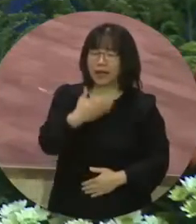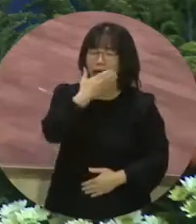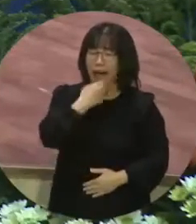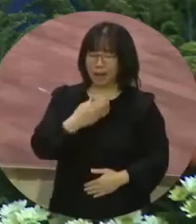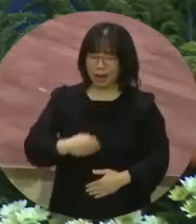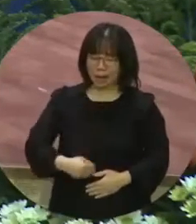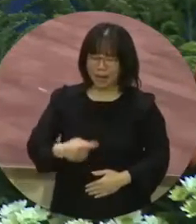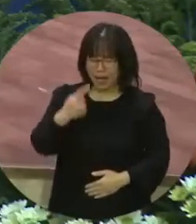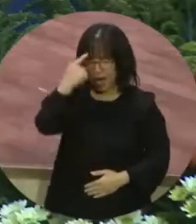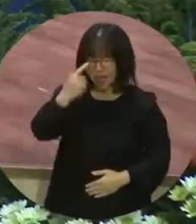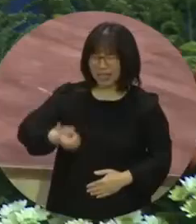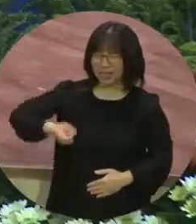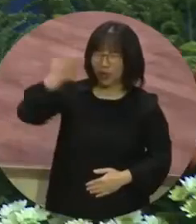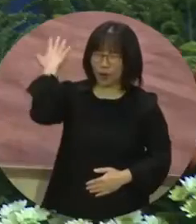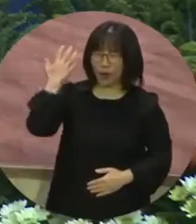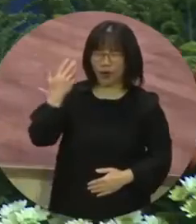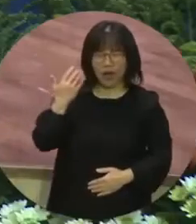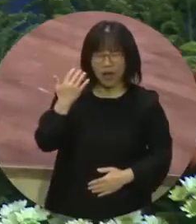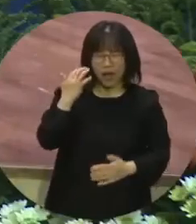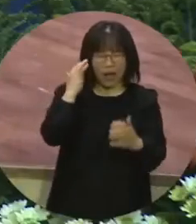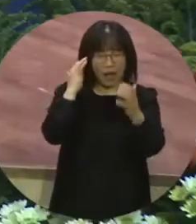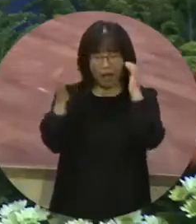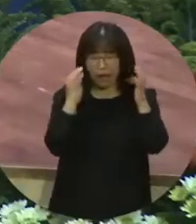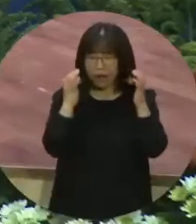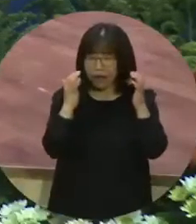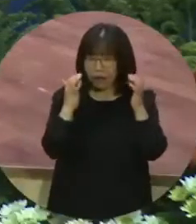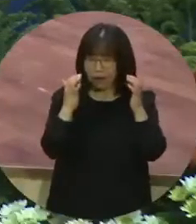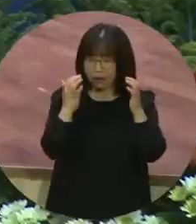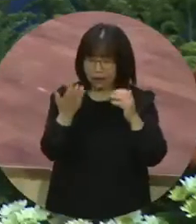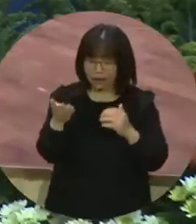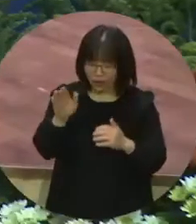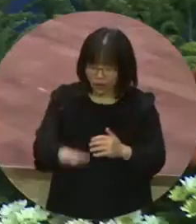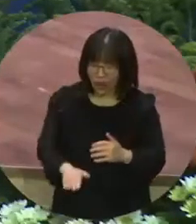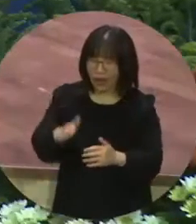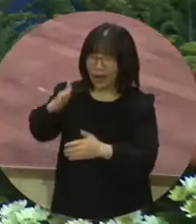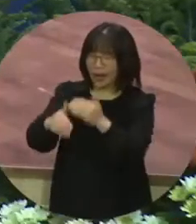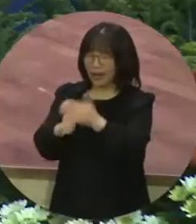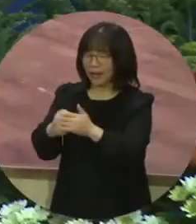아브라함은 다 잊어버렸지만 헷갈리고 살았지만 하나님이 말씀하신 대로.